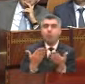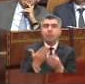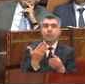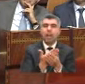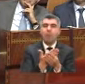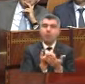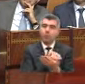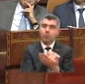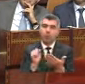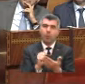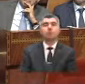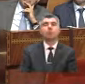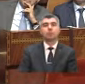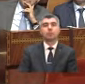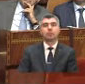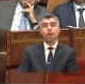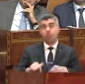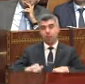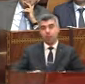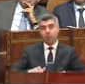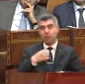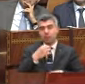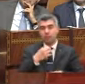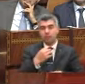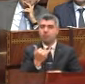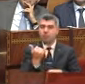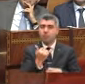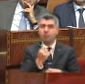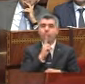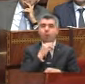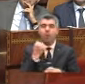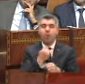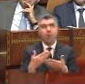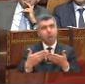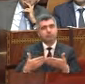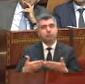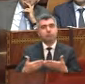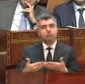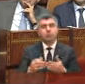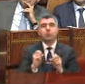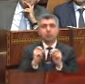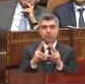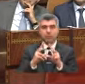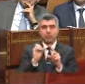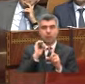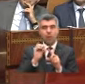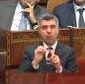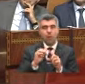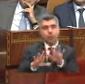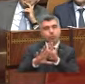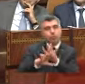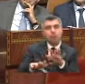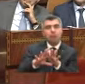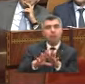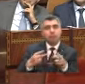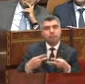الظاهرة. السيدة الوزيرة، حنا عندنا ثقة كبيرة في الحكومة الحالية اللي هي حكومة بناء ركائز الدولة الاجتماعية،